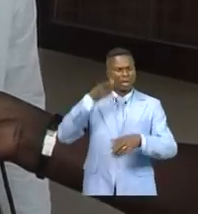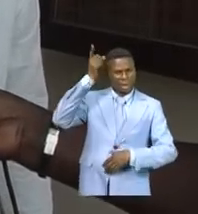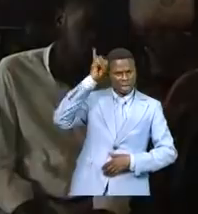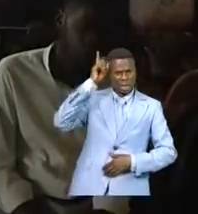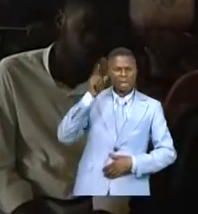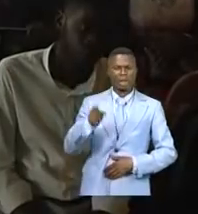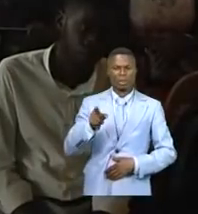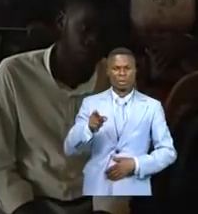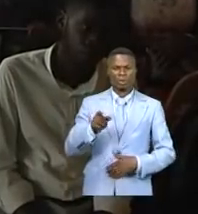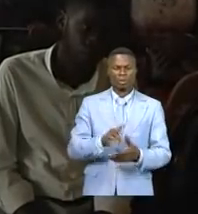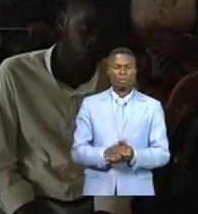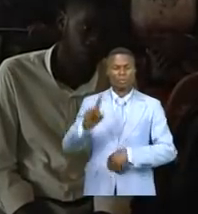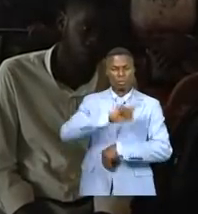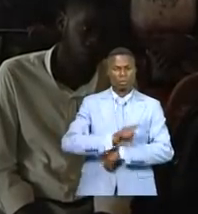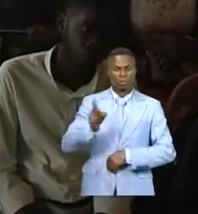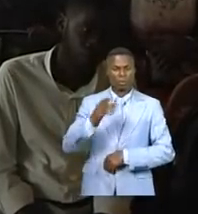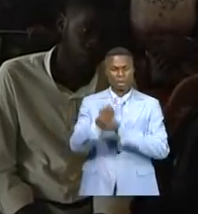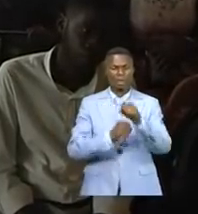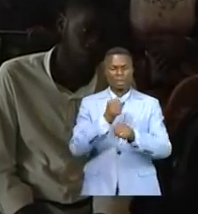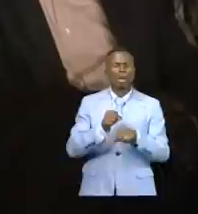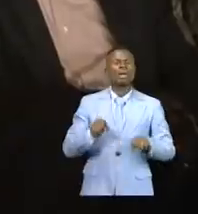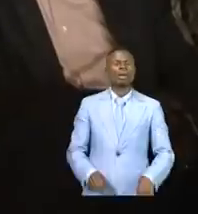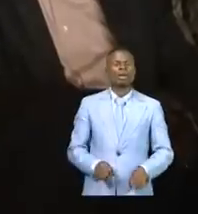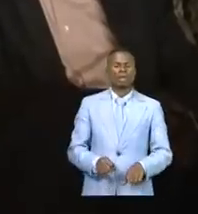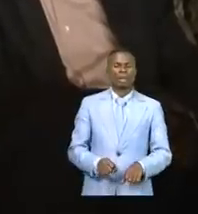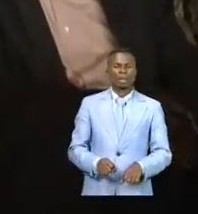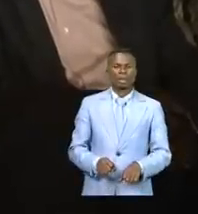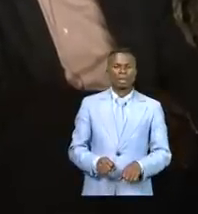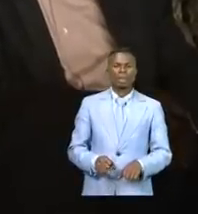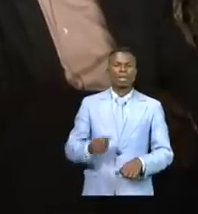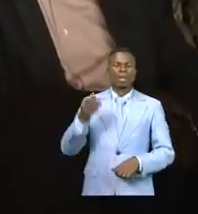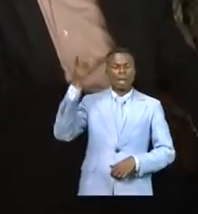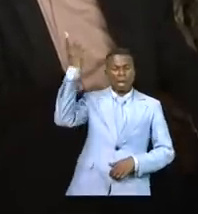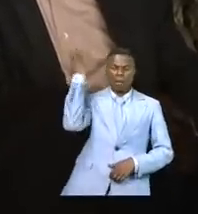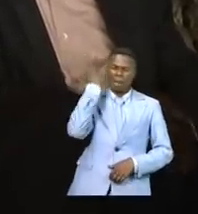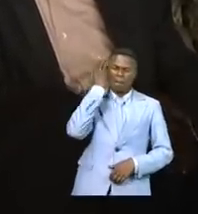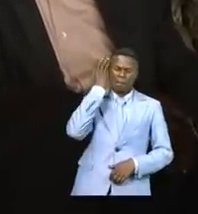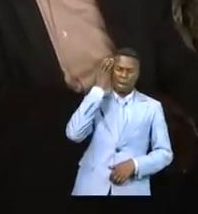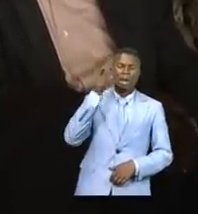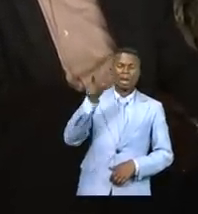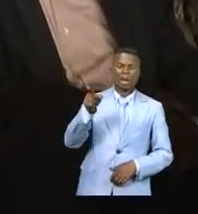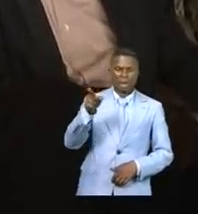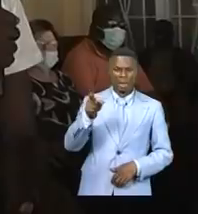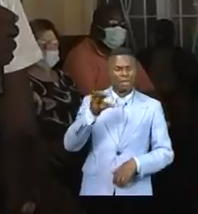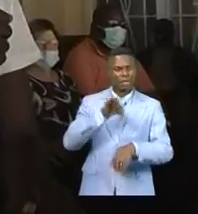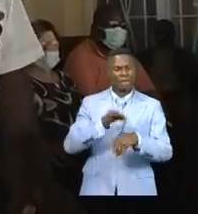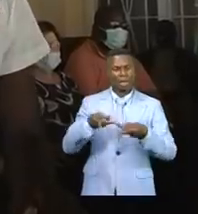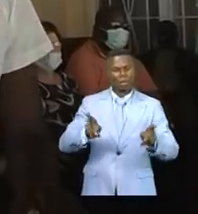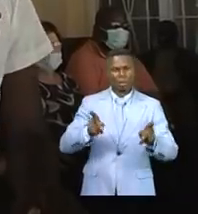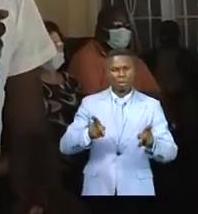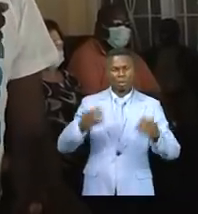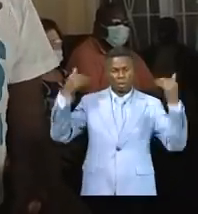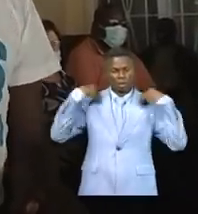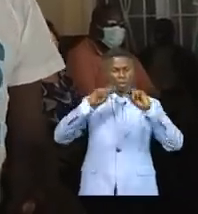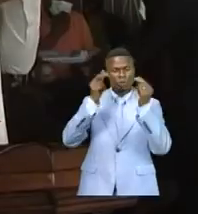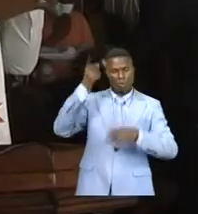Maliba. Ce jour anniversaire de la mort du charismatique F-Machine, une occasion qui a permis au cadre du